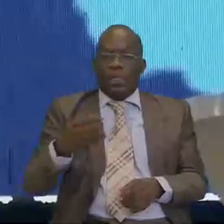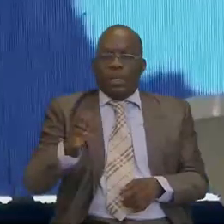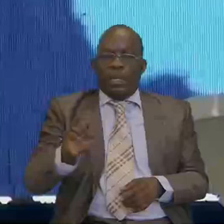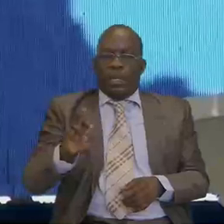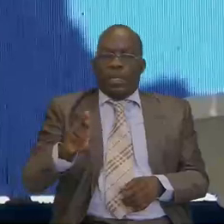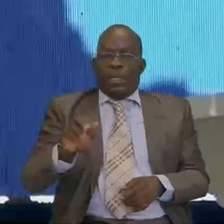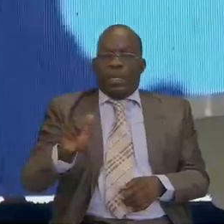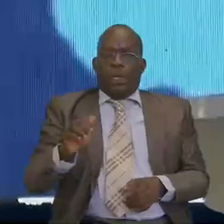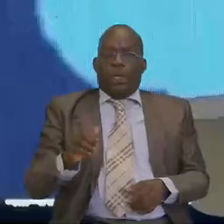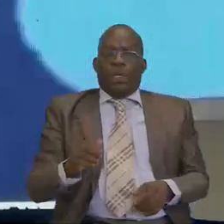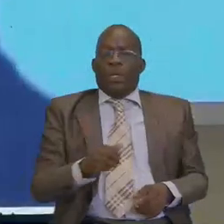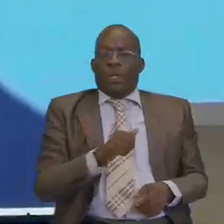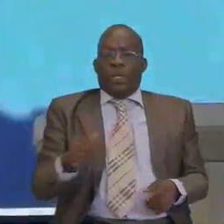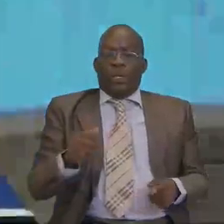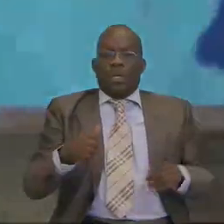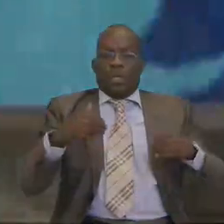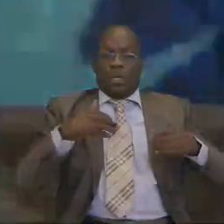Il est toujours un jeune homme.